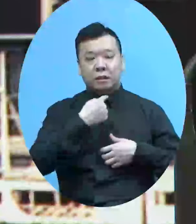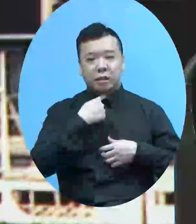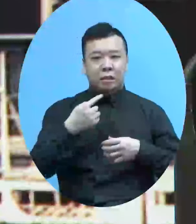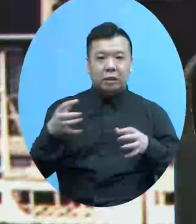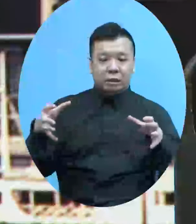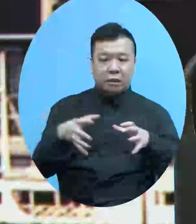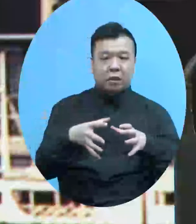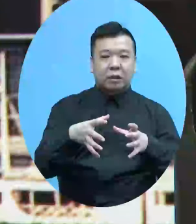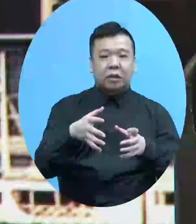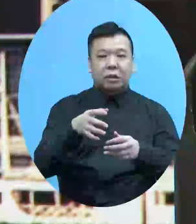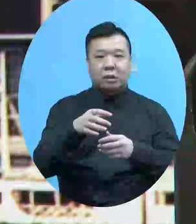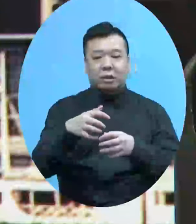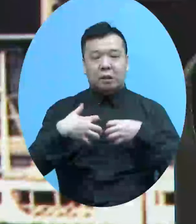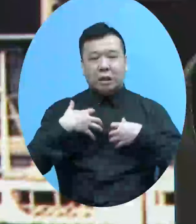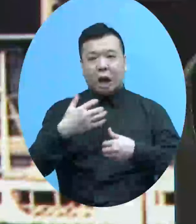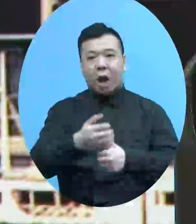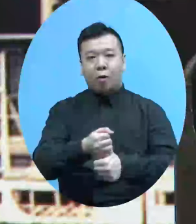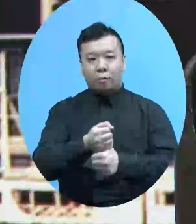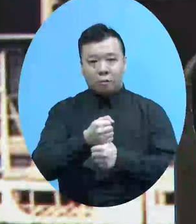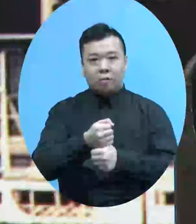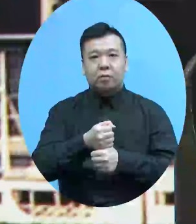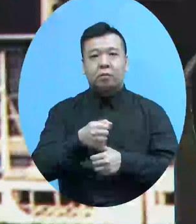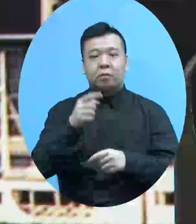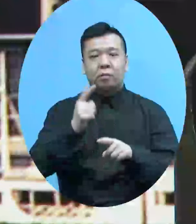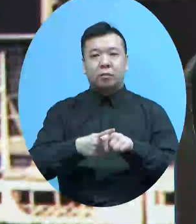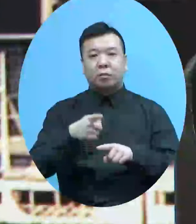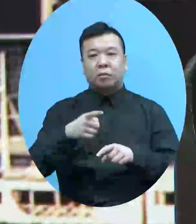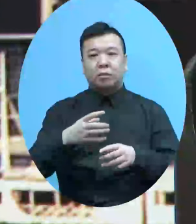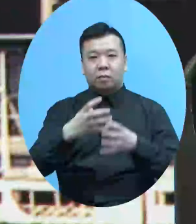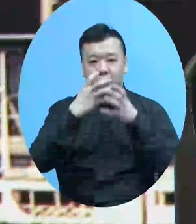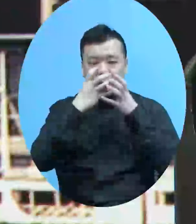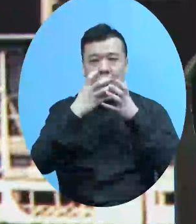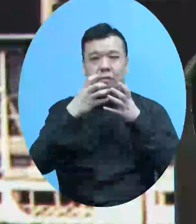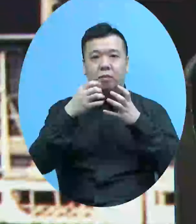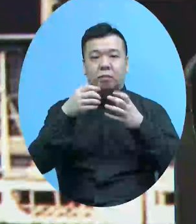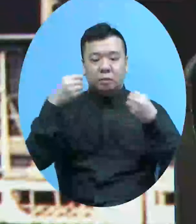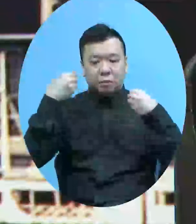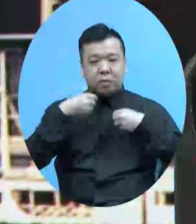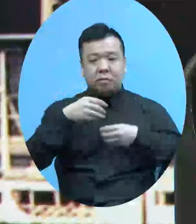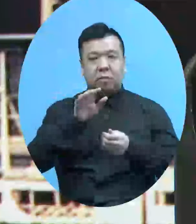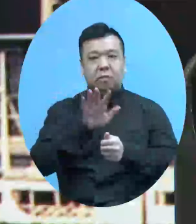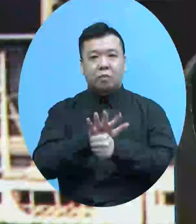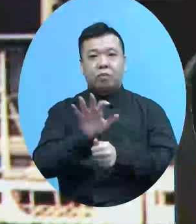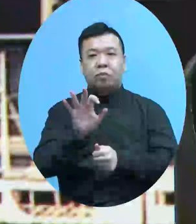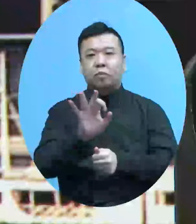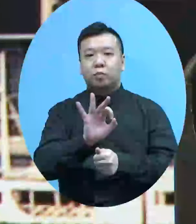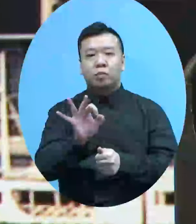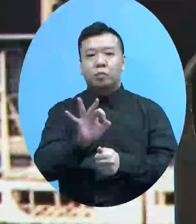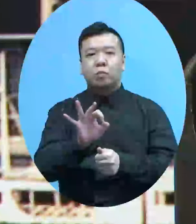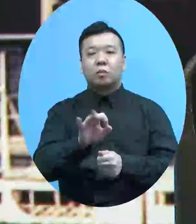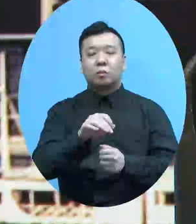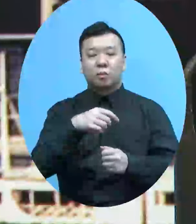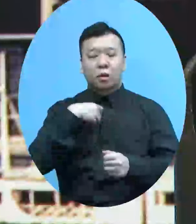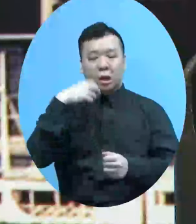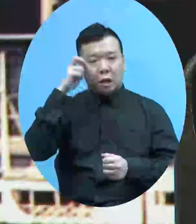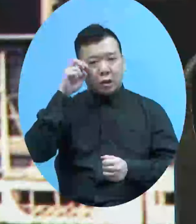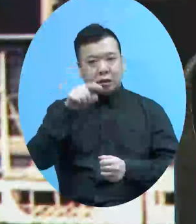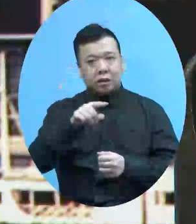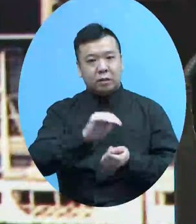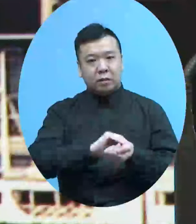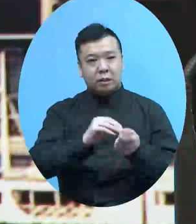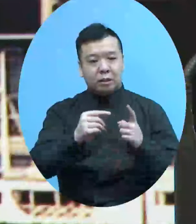與我們急救的病人當時沒有配戴全套保護裝備考慮到這個